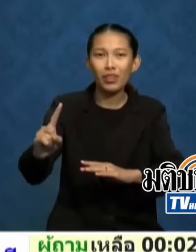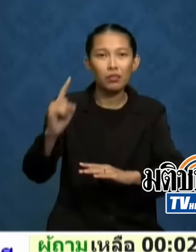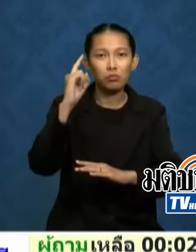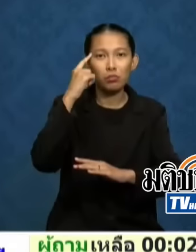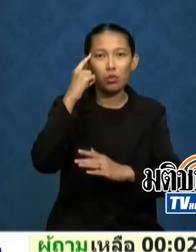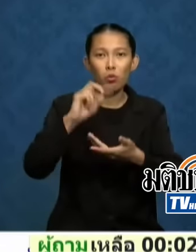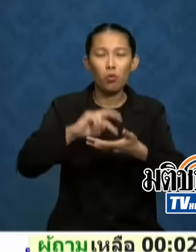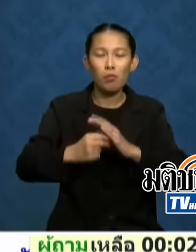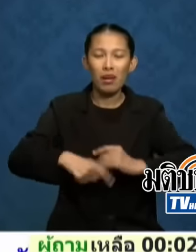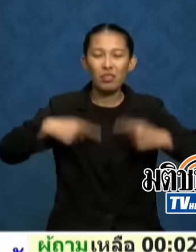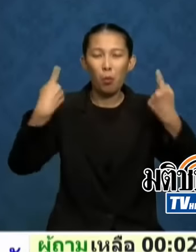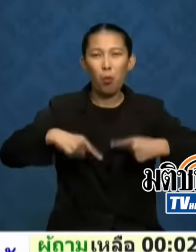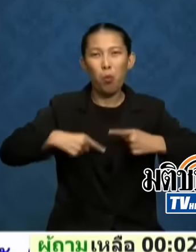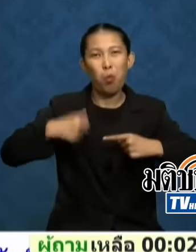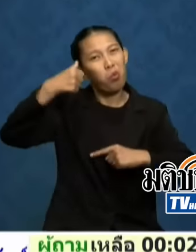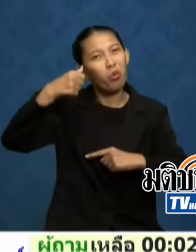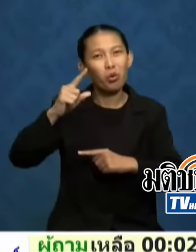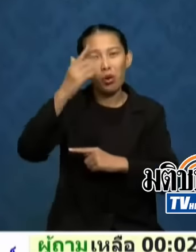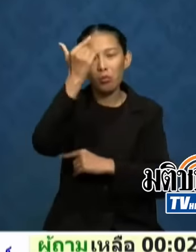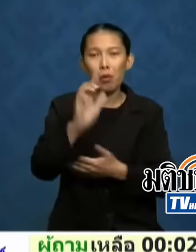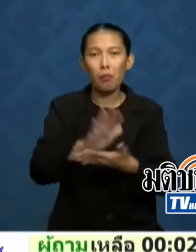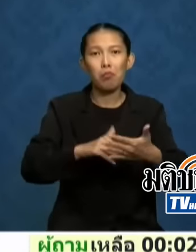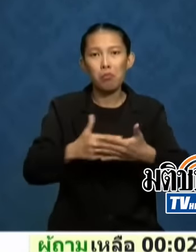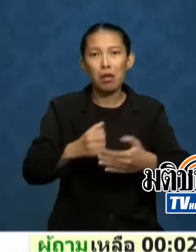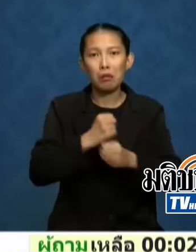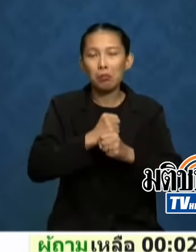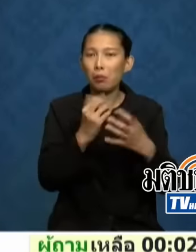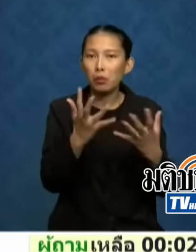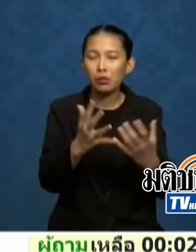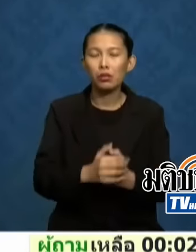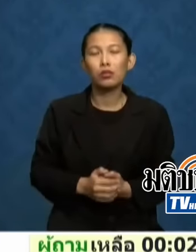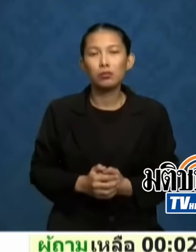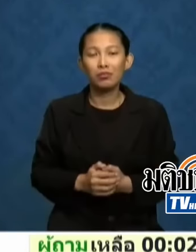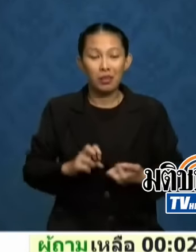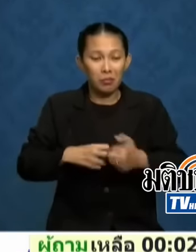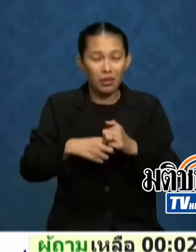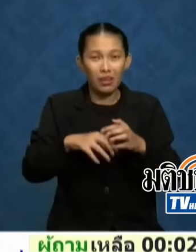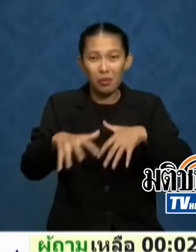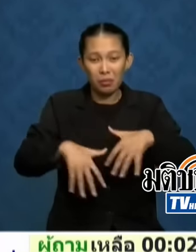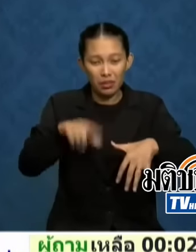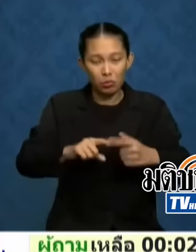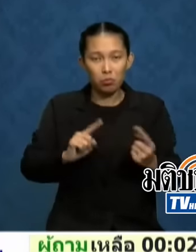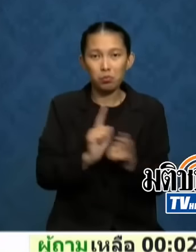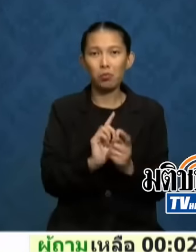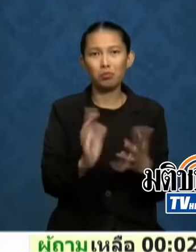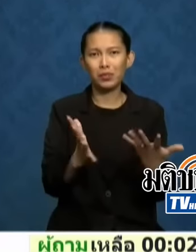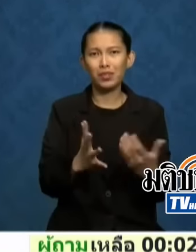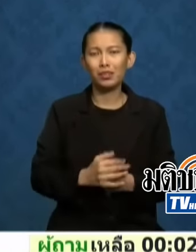ประธานเถียงกันเป็นวันๆเพราะเราไม่มีแผนรับมือนี่ไม่ใช่ปัญหาที่ประชาชนควรจะต้องมาเจอเลย